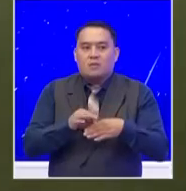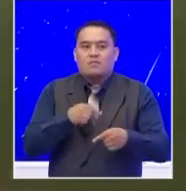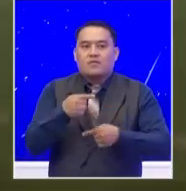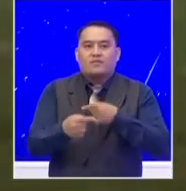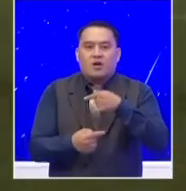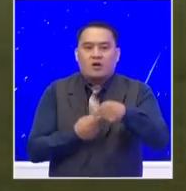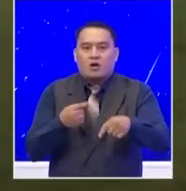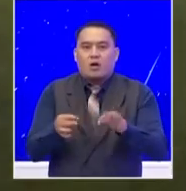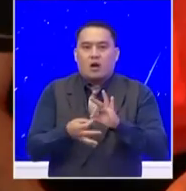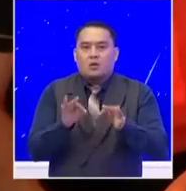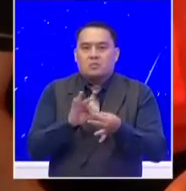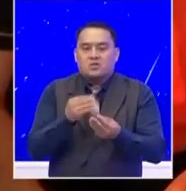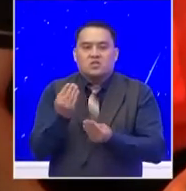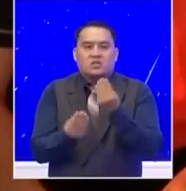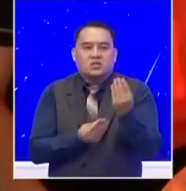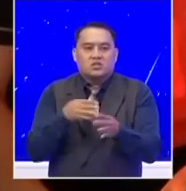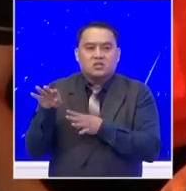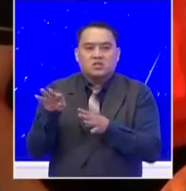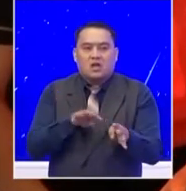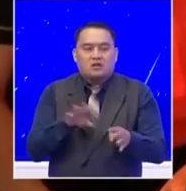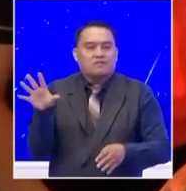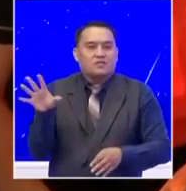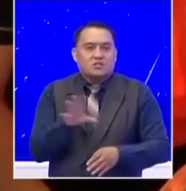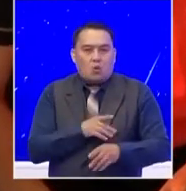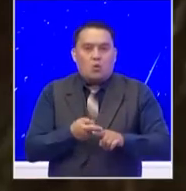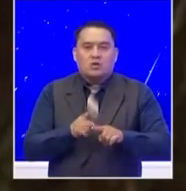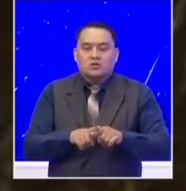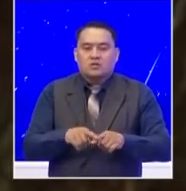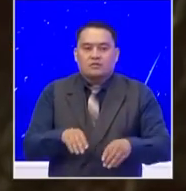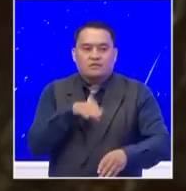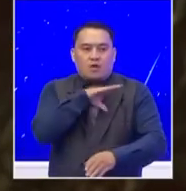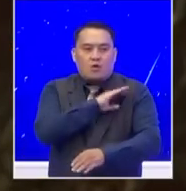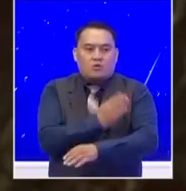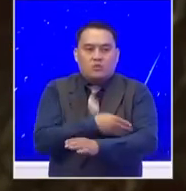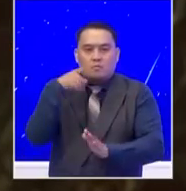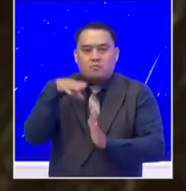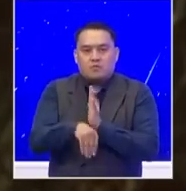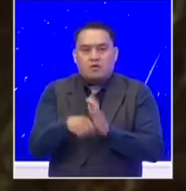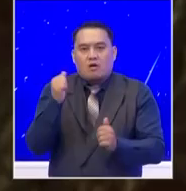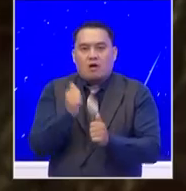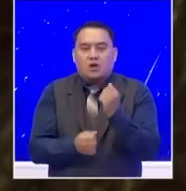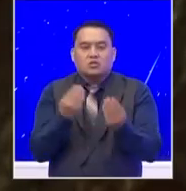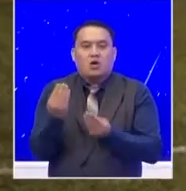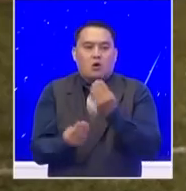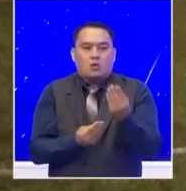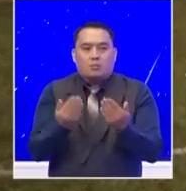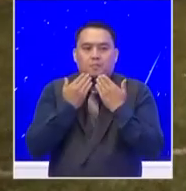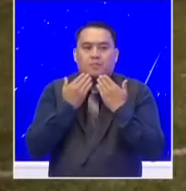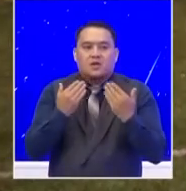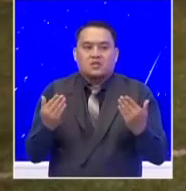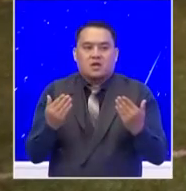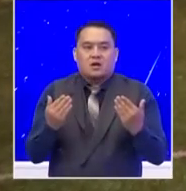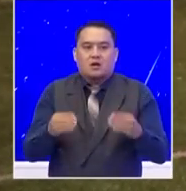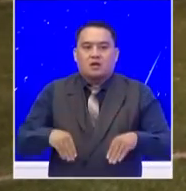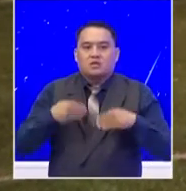формату олимпийской системы. Соответственно, все команды играли с полной отдачей, понимая, что каждая игра может стать последней.